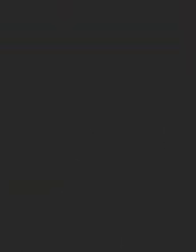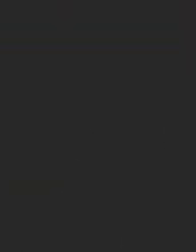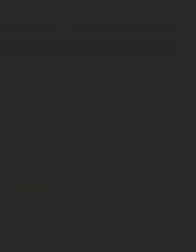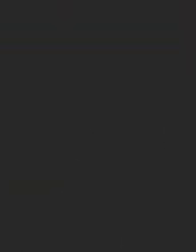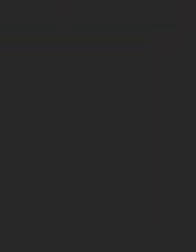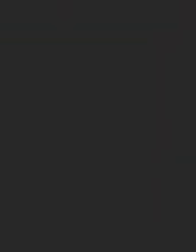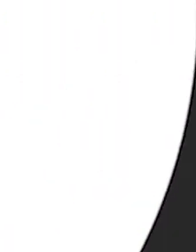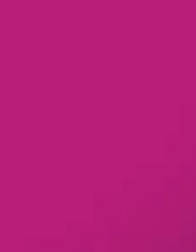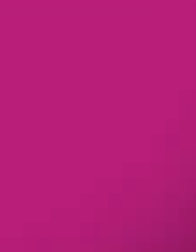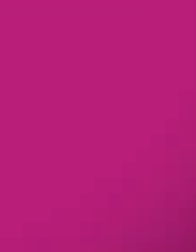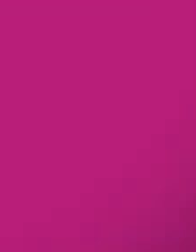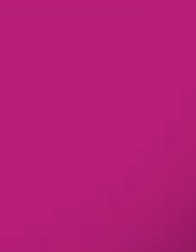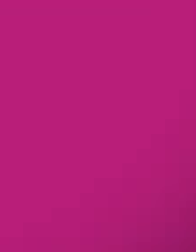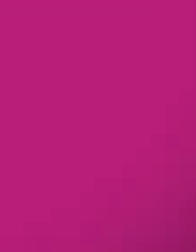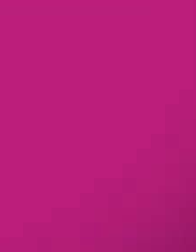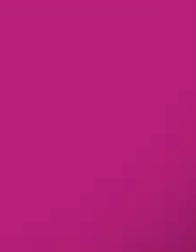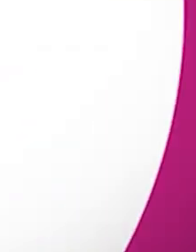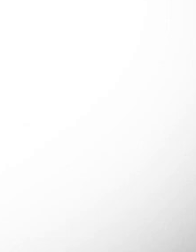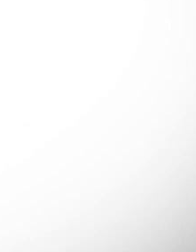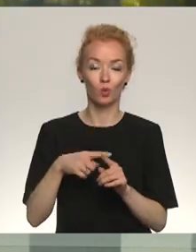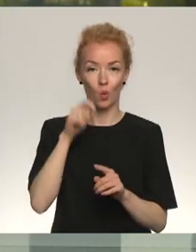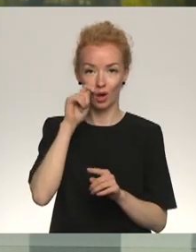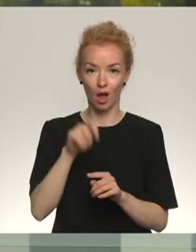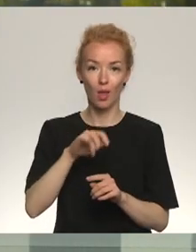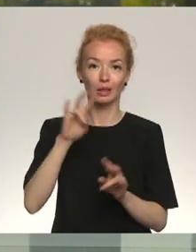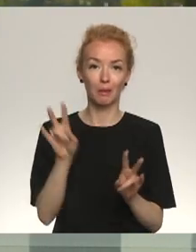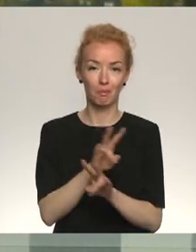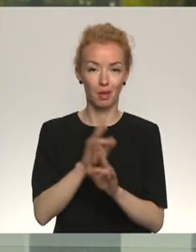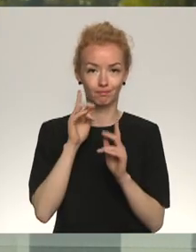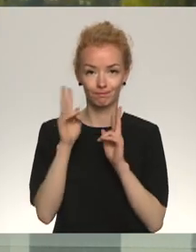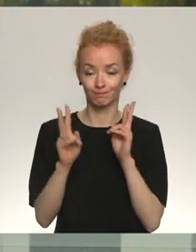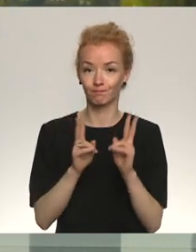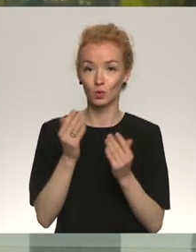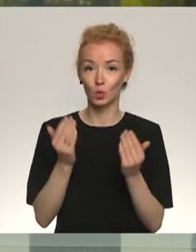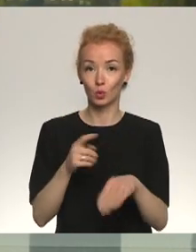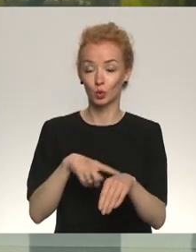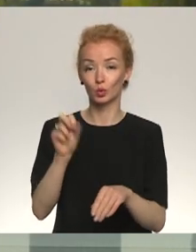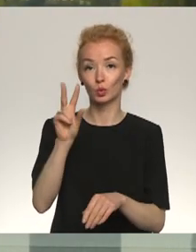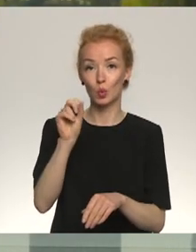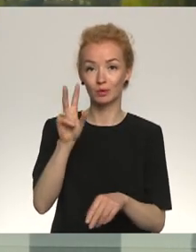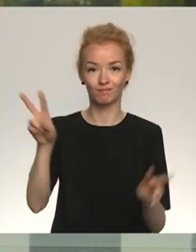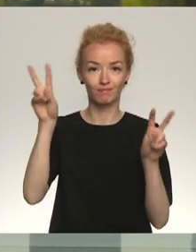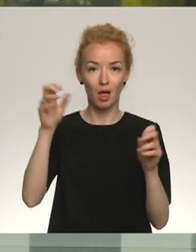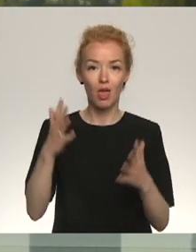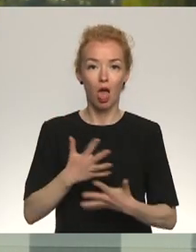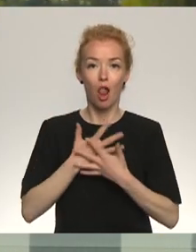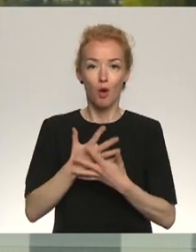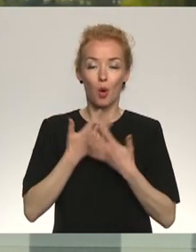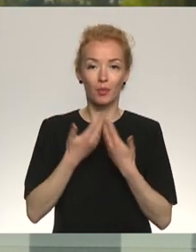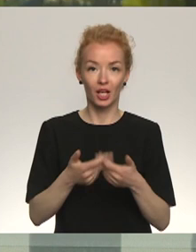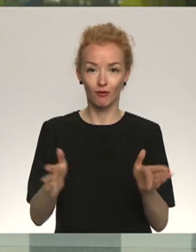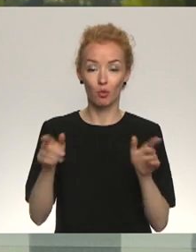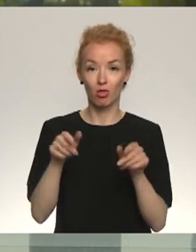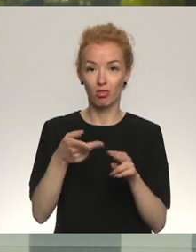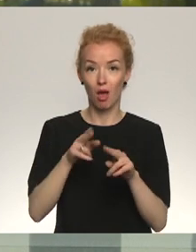Re! Viss ēters ir te! Šodien tieši 12. Ar aicinājumu ielpo brīvību. Šāda